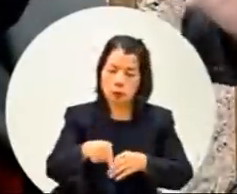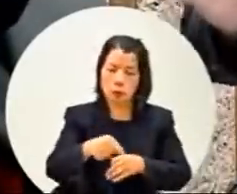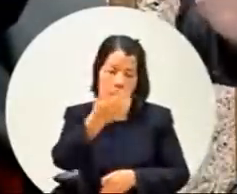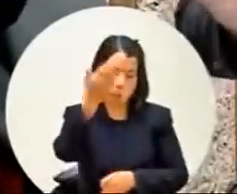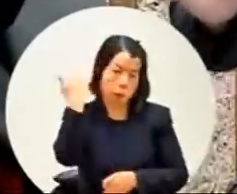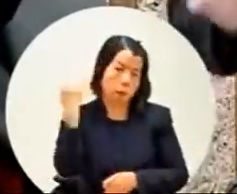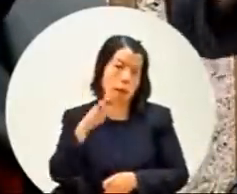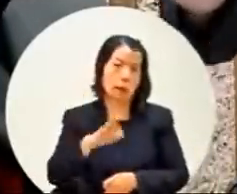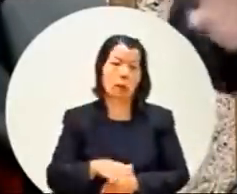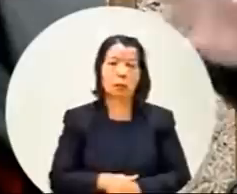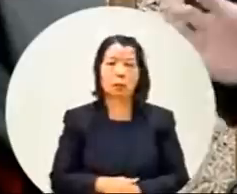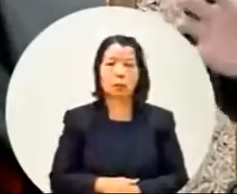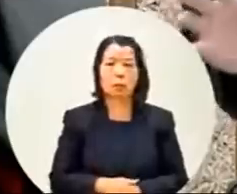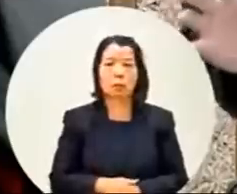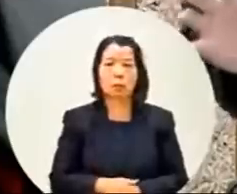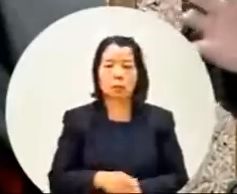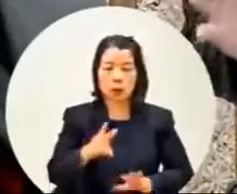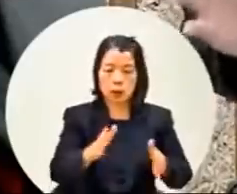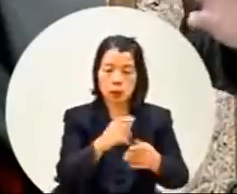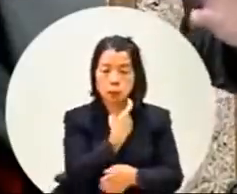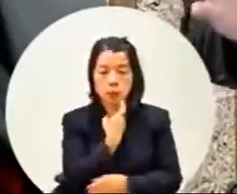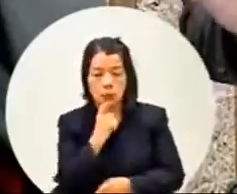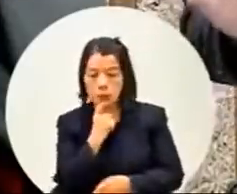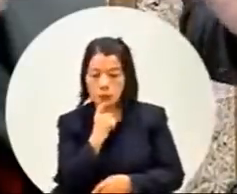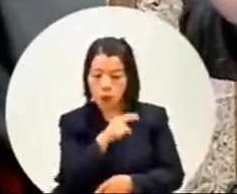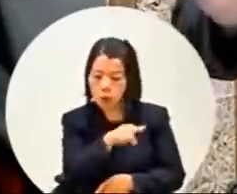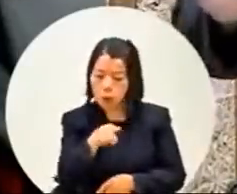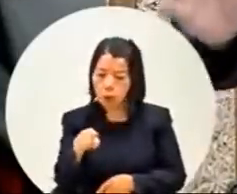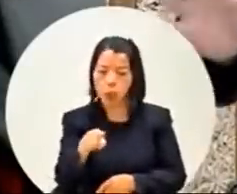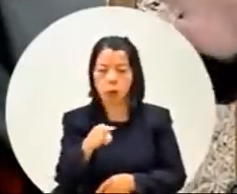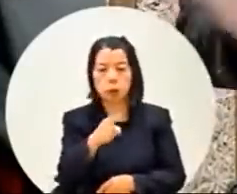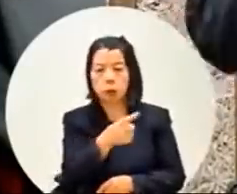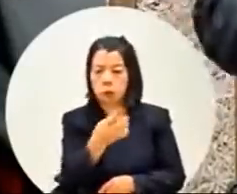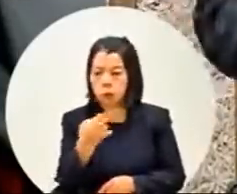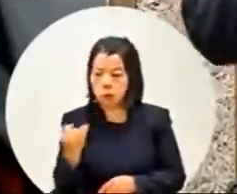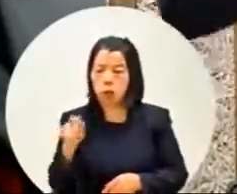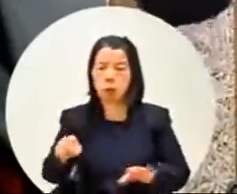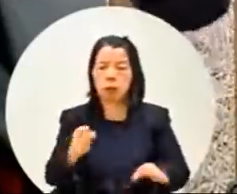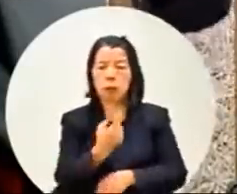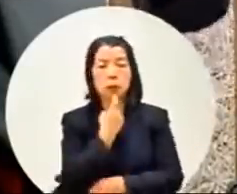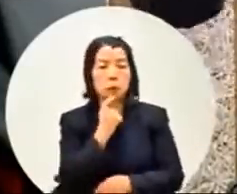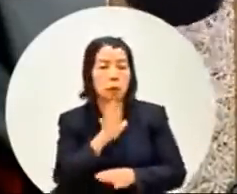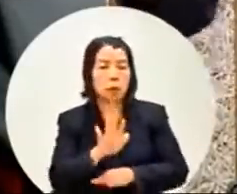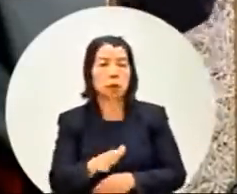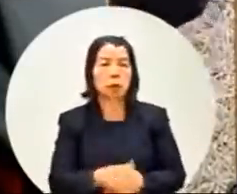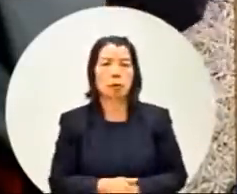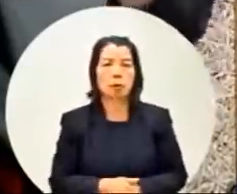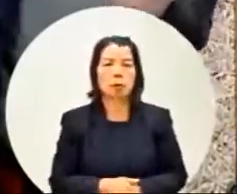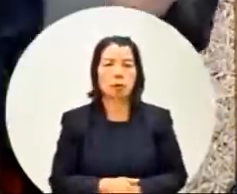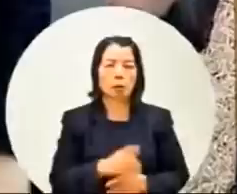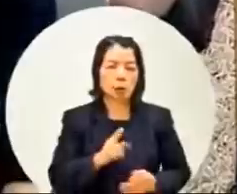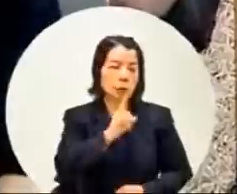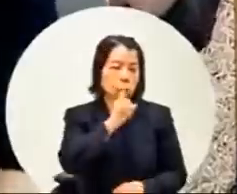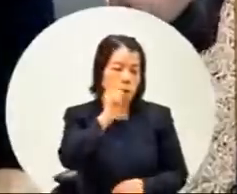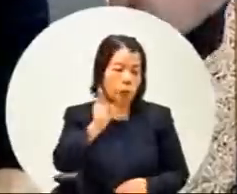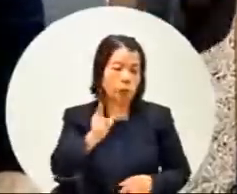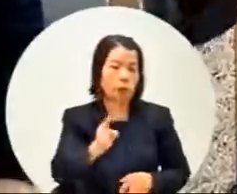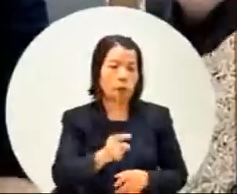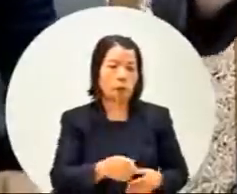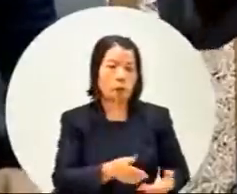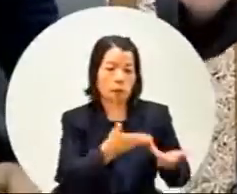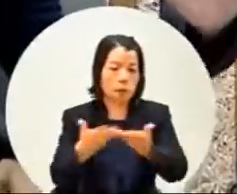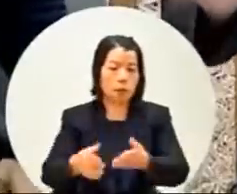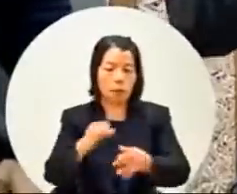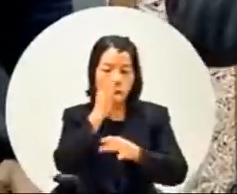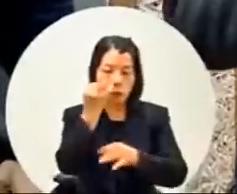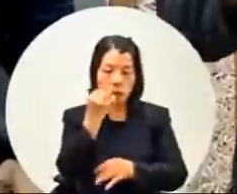有一些疑点啊，所以当然那时候是认为有嫌疑，所以才会移到地检署去调查。 对， 那